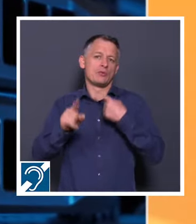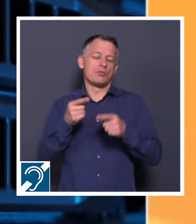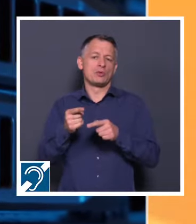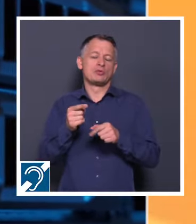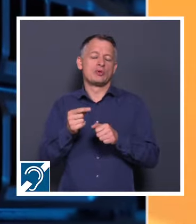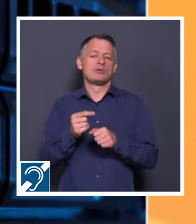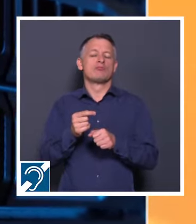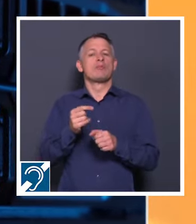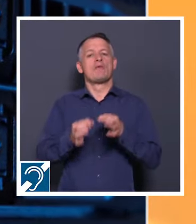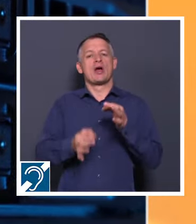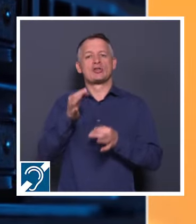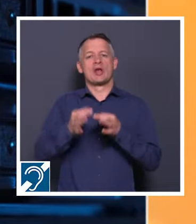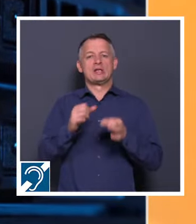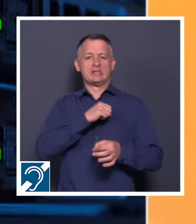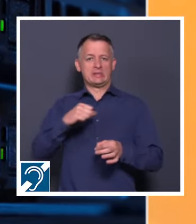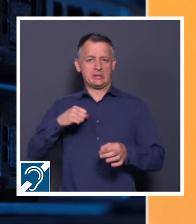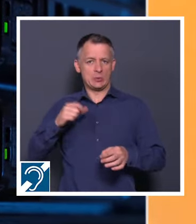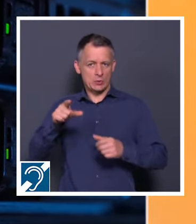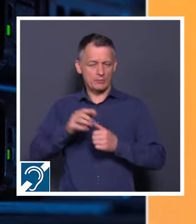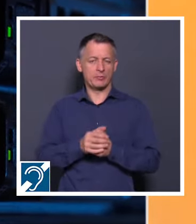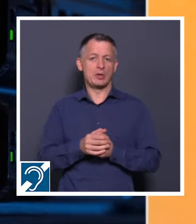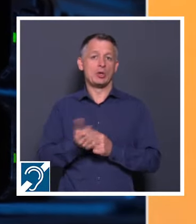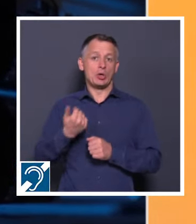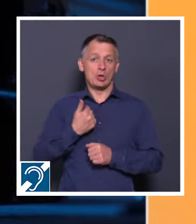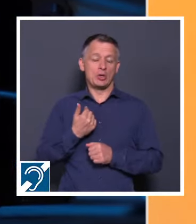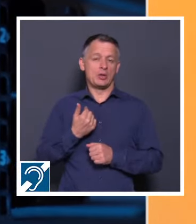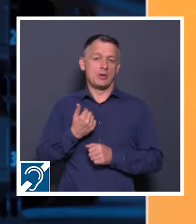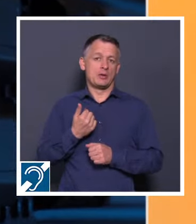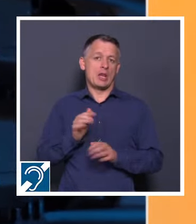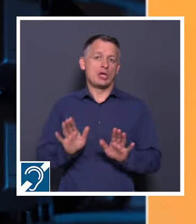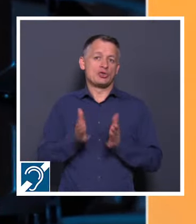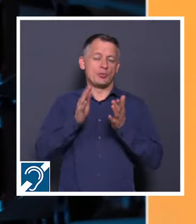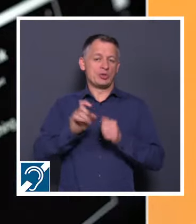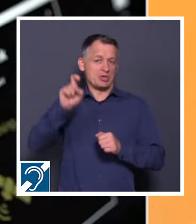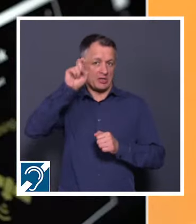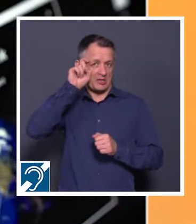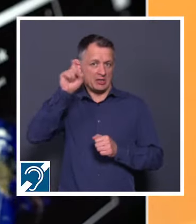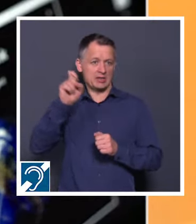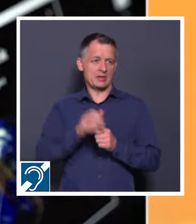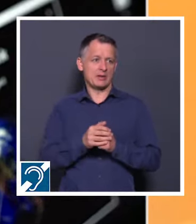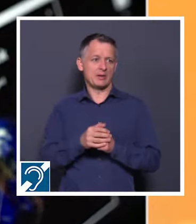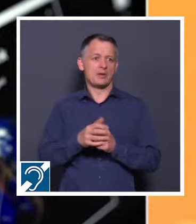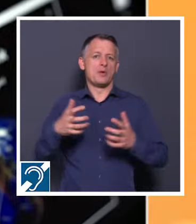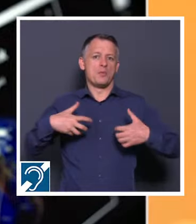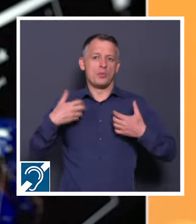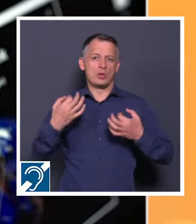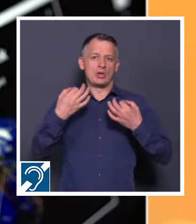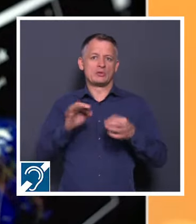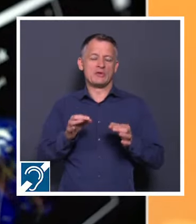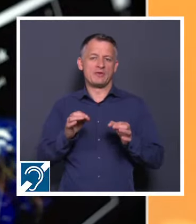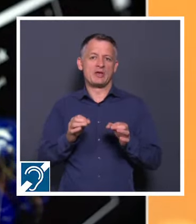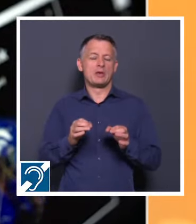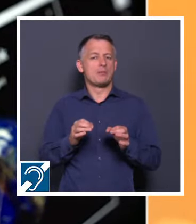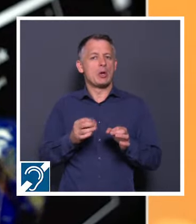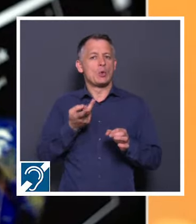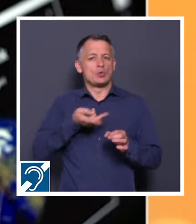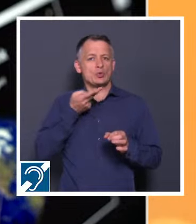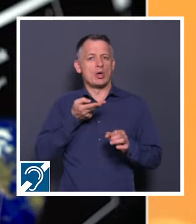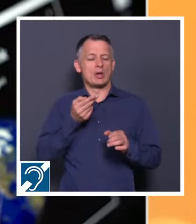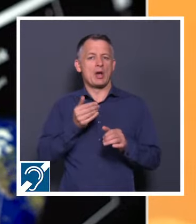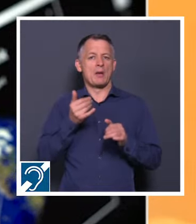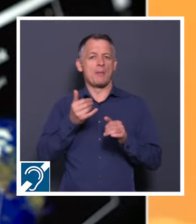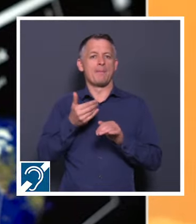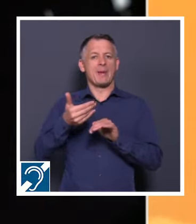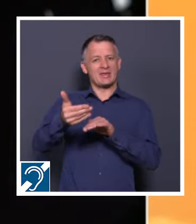că cred eu că părerea mea este că entuziasmul se va tempera mai devreme decât mai târziu, pentru că trăim într-o lume în